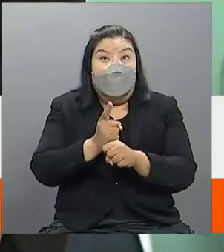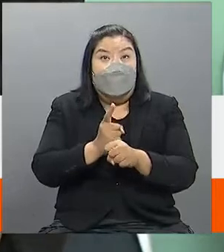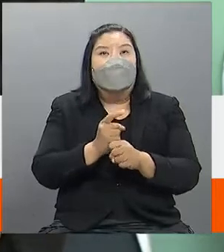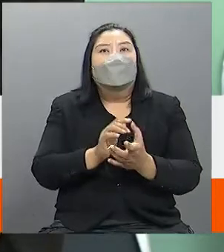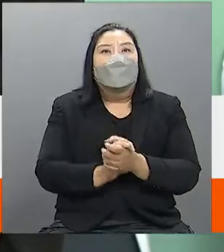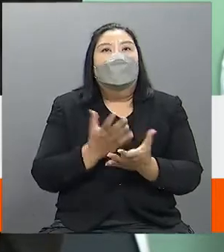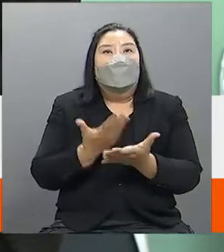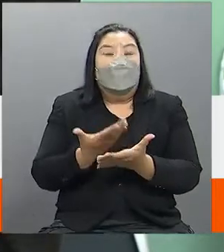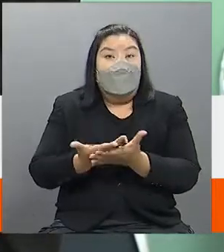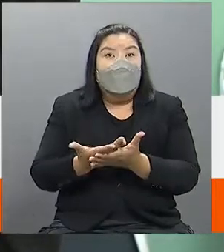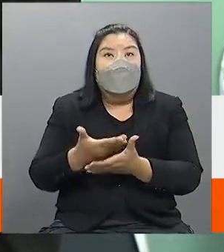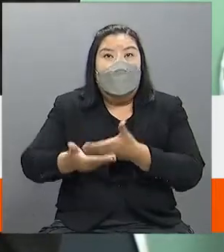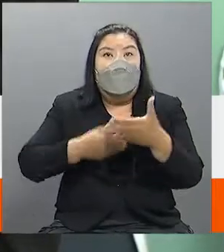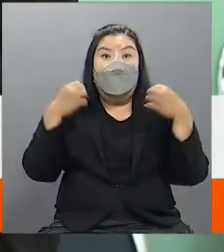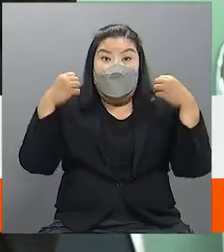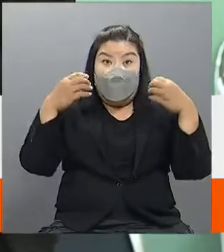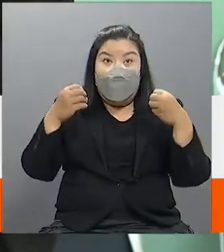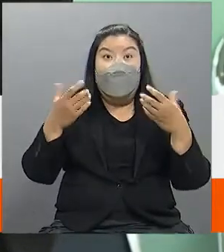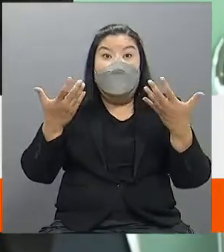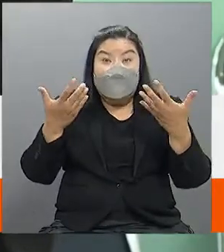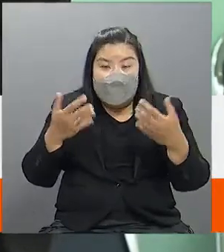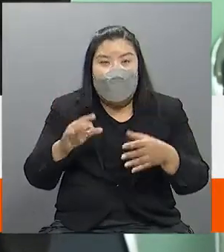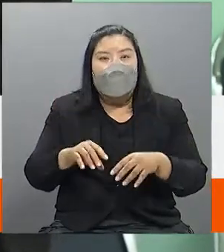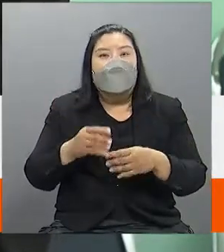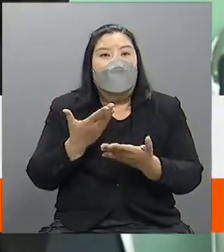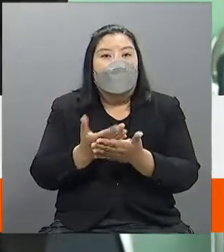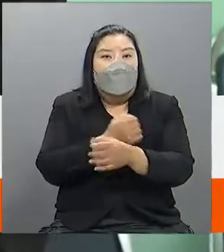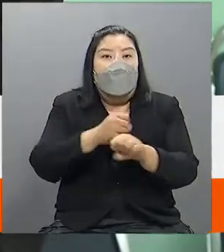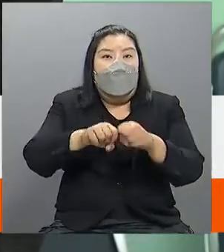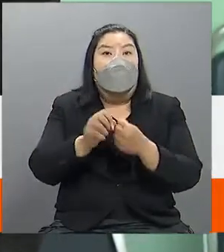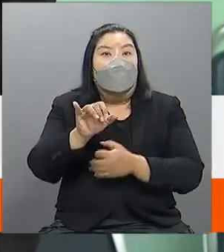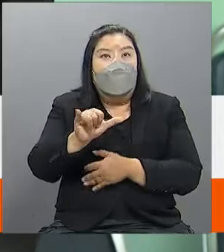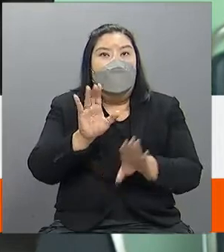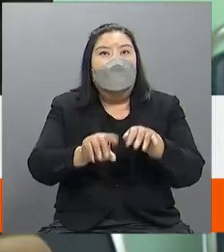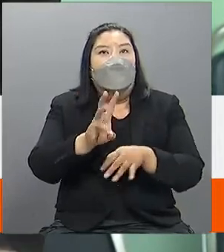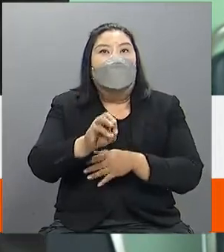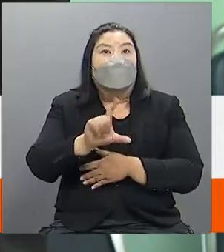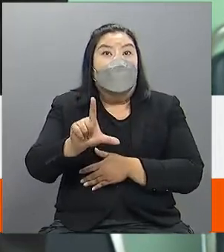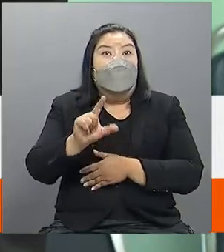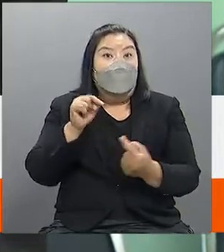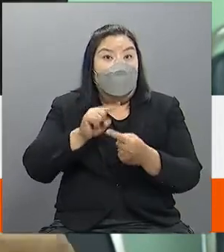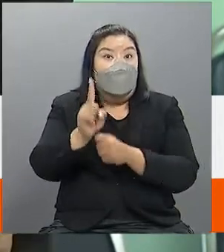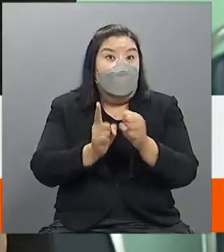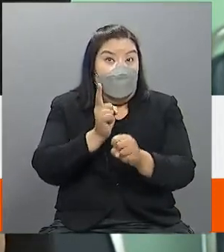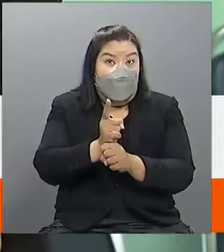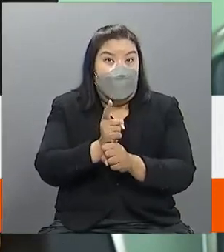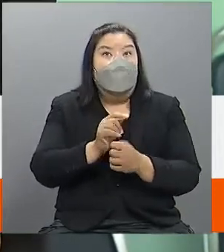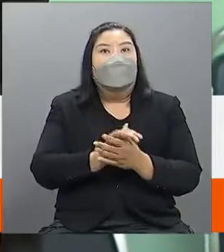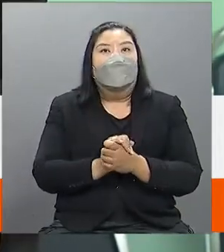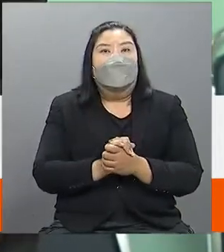การขายไฟฟ้าที่ยังไม่หักค่าใช้จ่ายเนี่ยประมาณ60ล้านบาทต่อปีนะครับที่คือยังไม่คิดค่